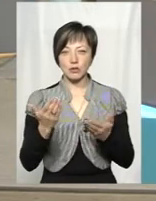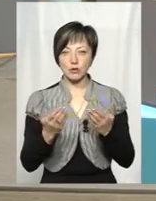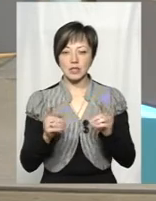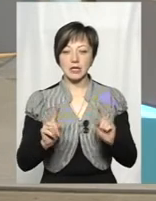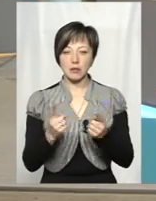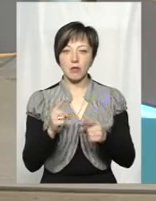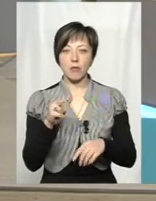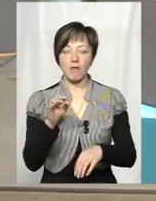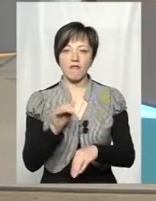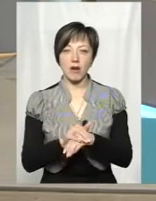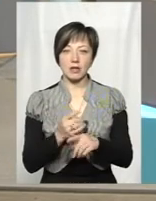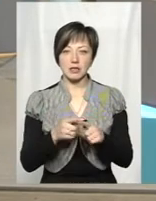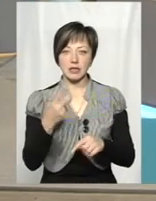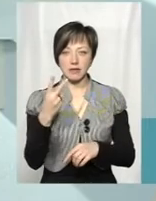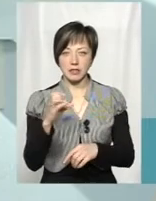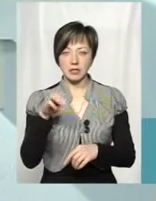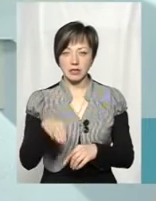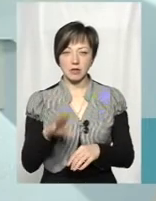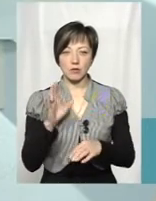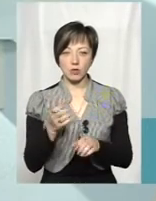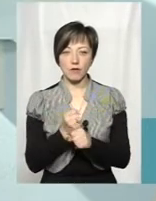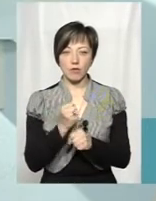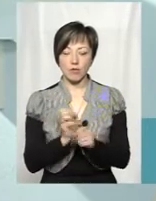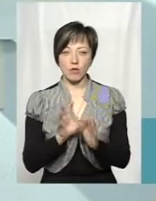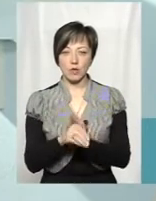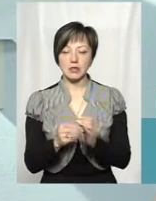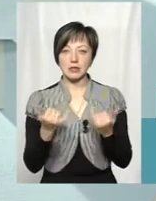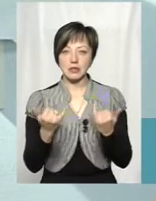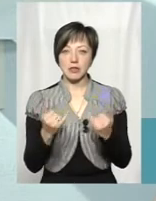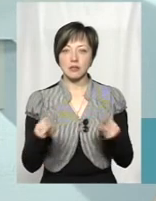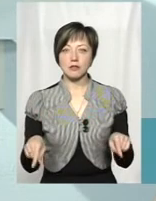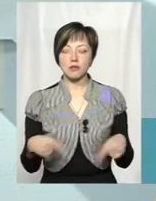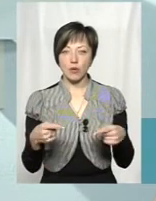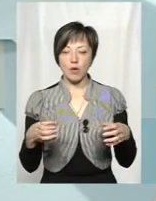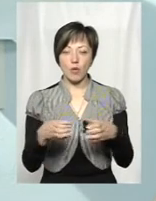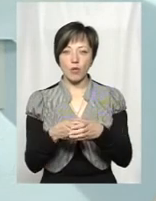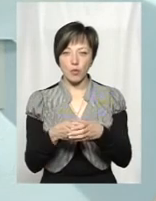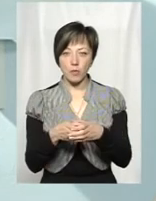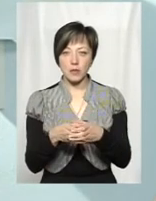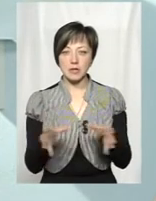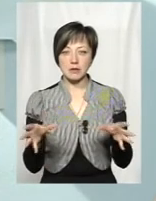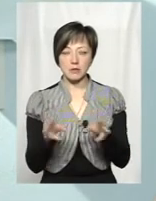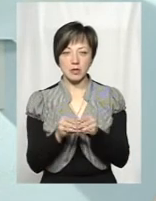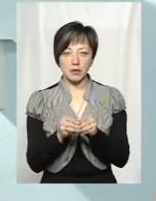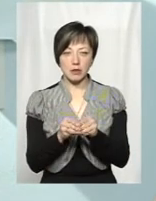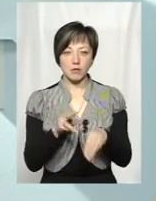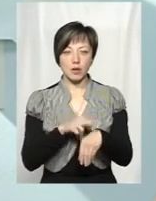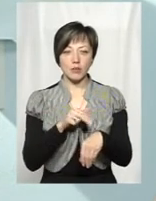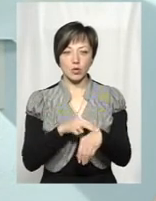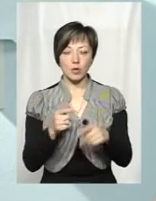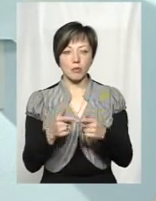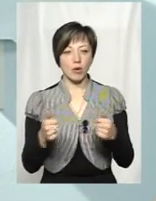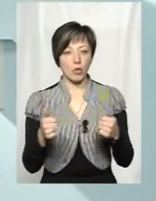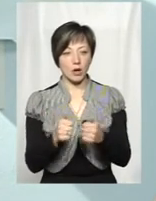то цих дві статті буде в роботі. Зараз ми працюємо над створенням робочої групи спільно з правоохоронними